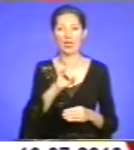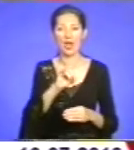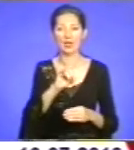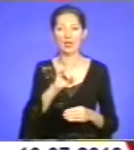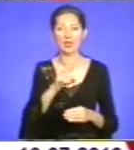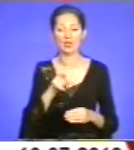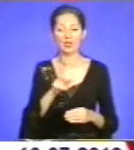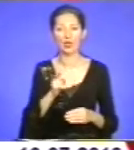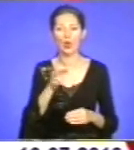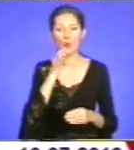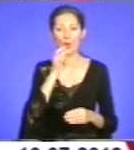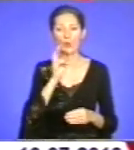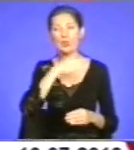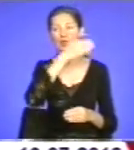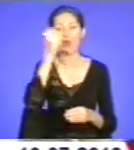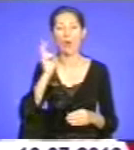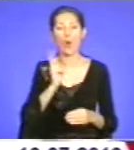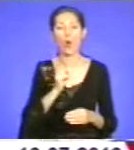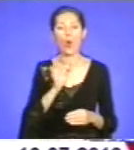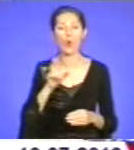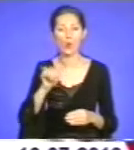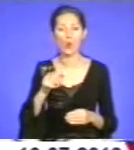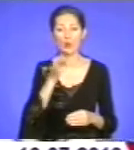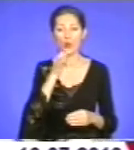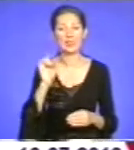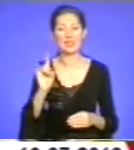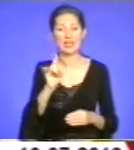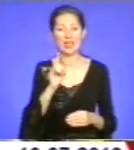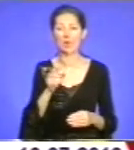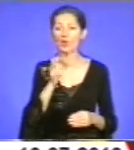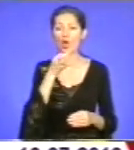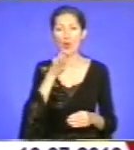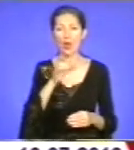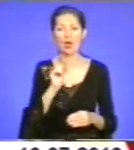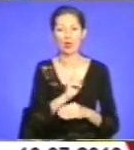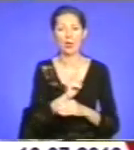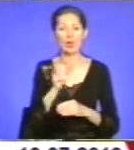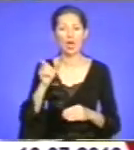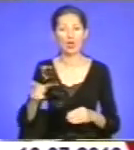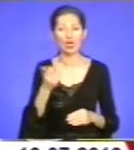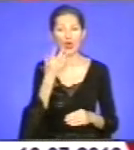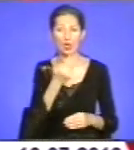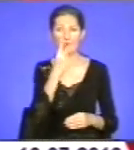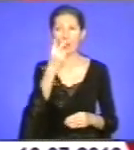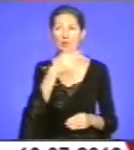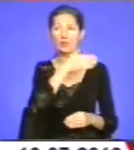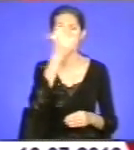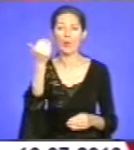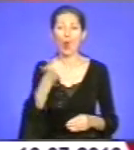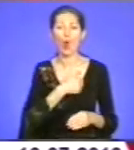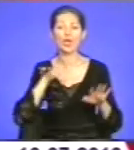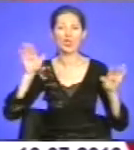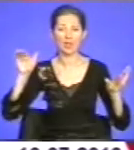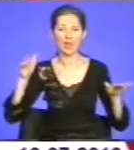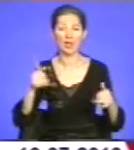кому подобається небо, кому подобаються літаки. В принципі, люба нормальна людина, коли дивиться в небо, вона хоче літати. Для нас це абсолютно